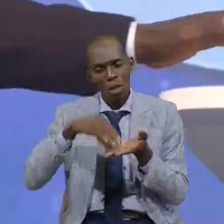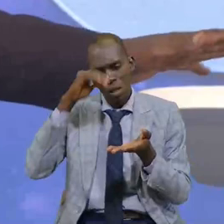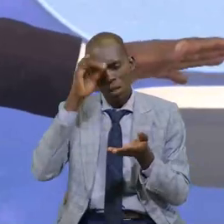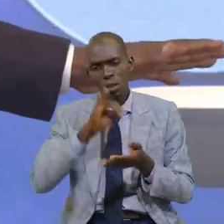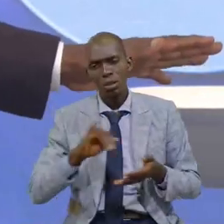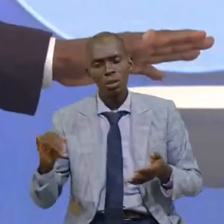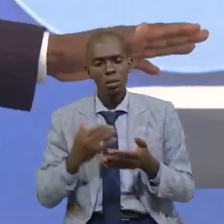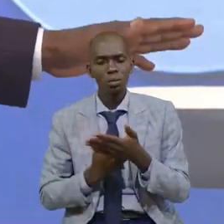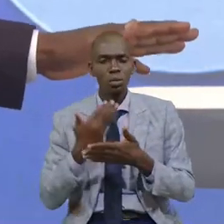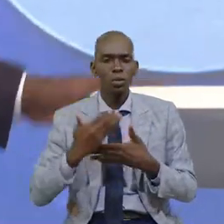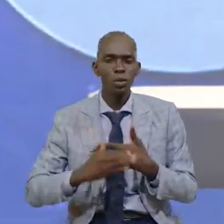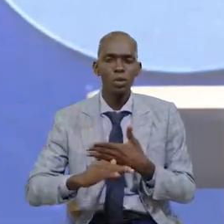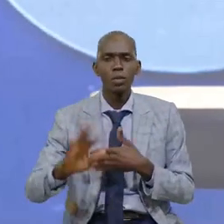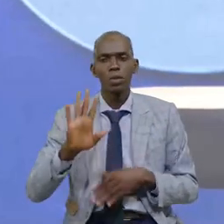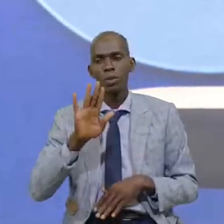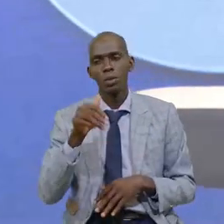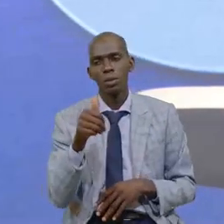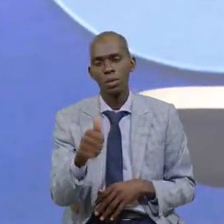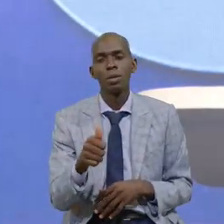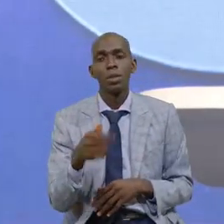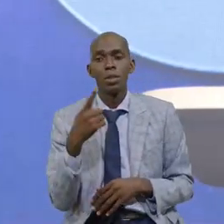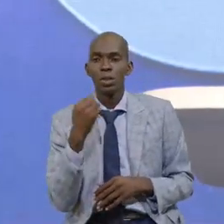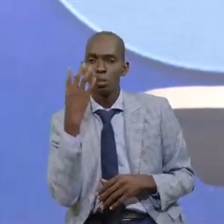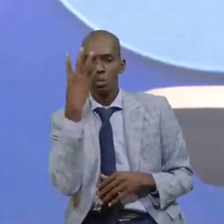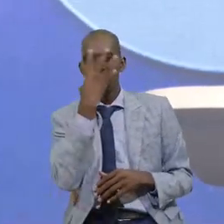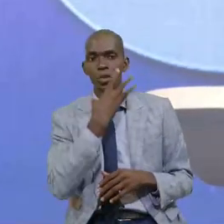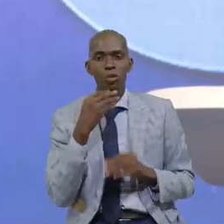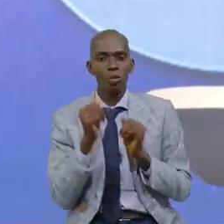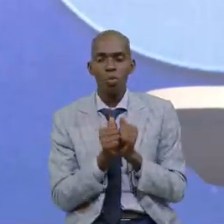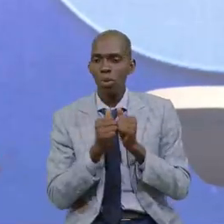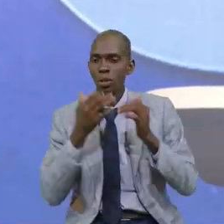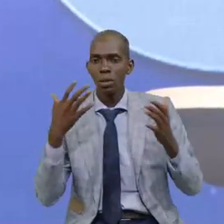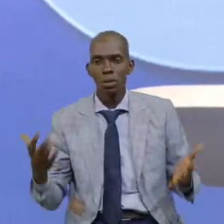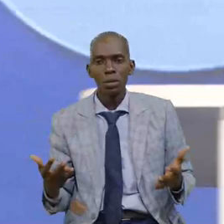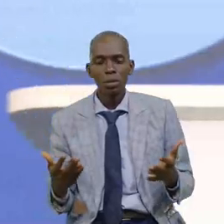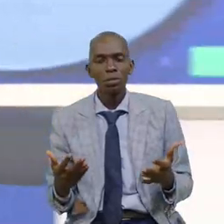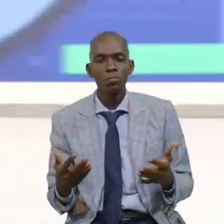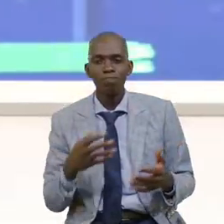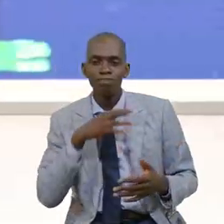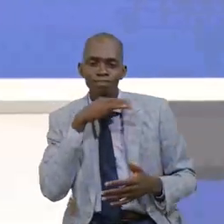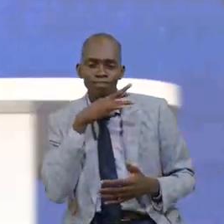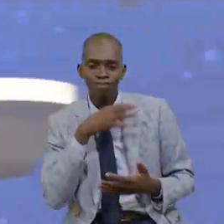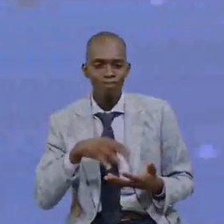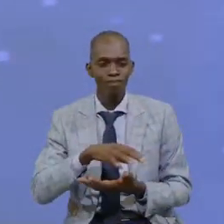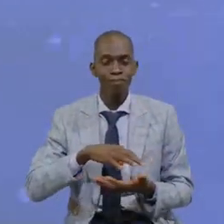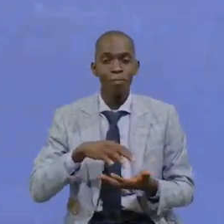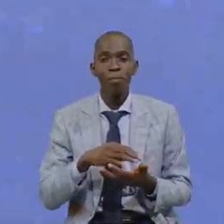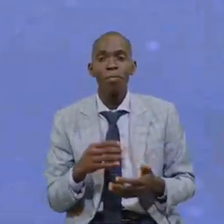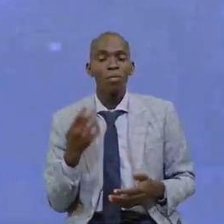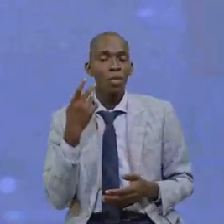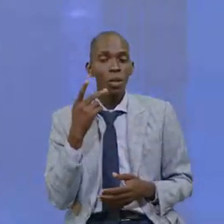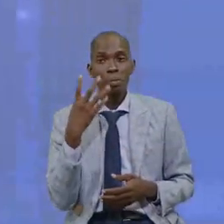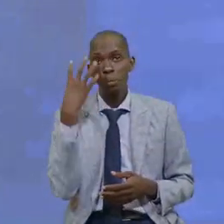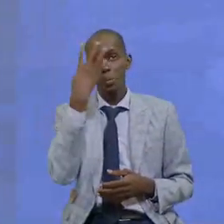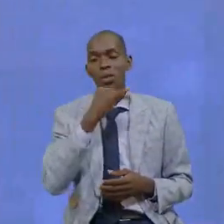apprendre au-delà de soi-même la beauté sans contamination.